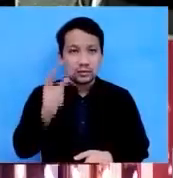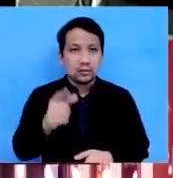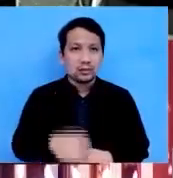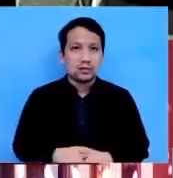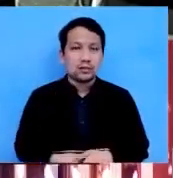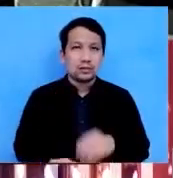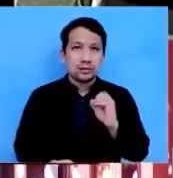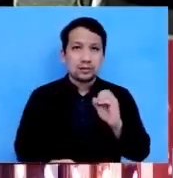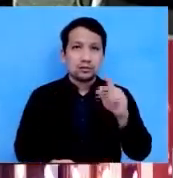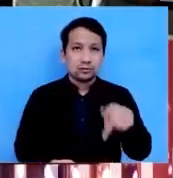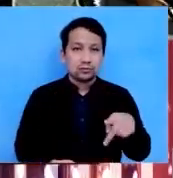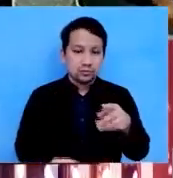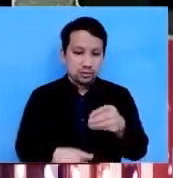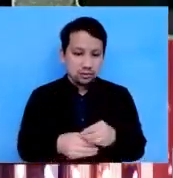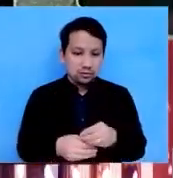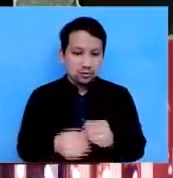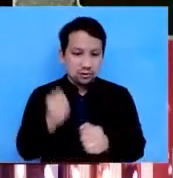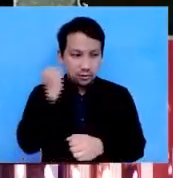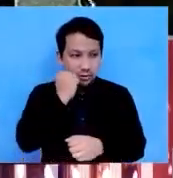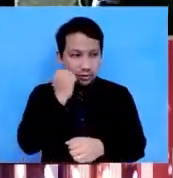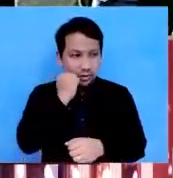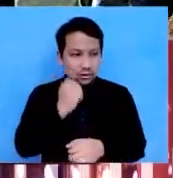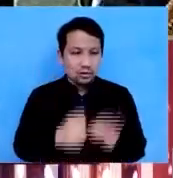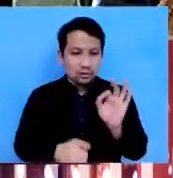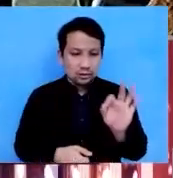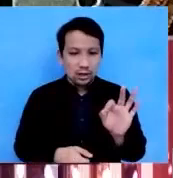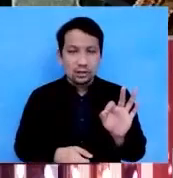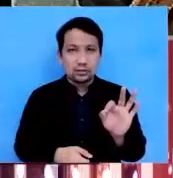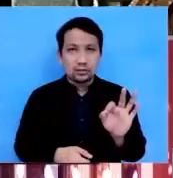bale, na parating may siyam na